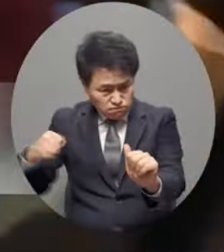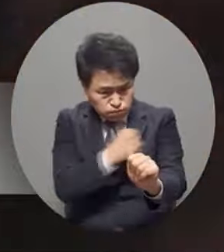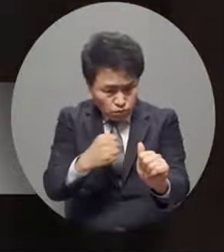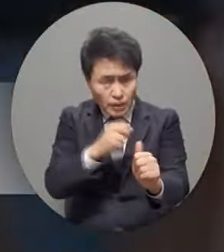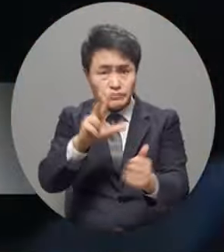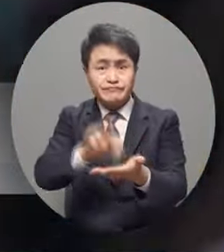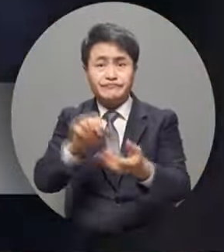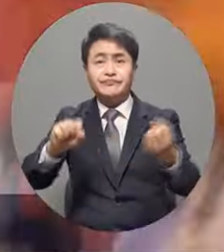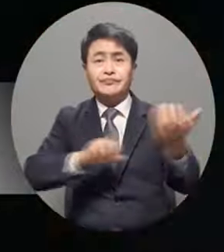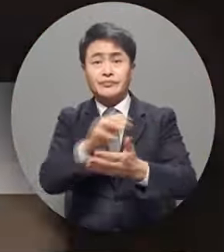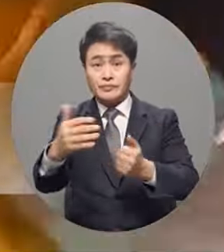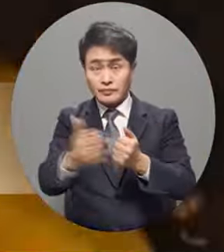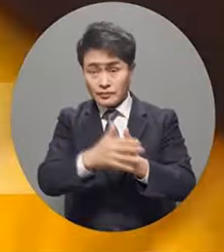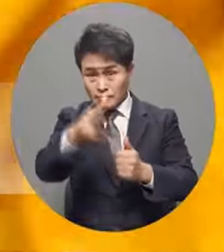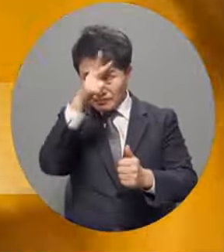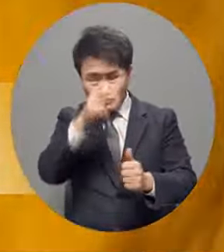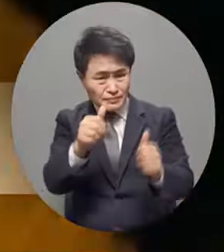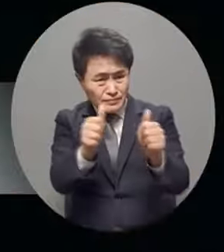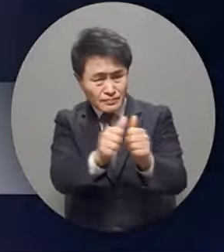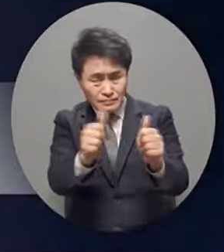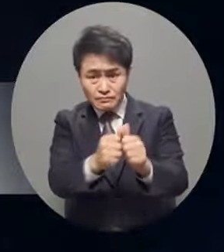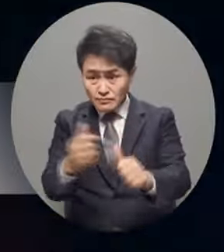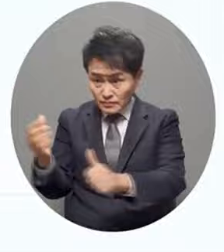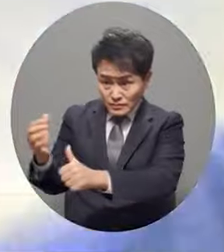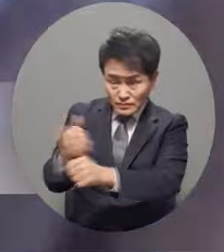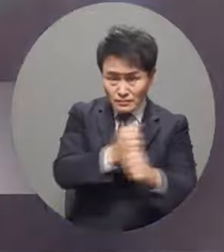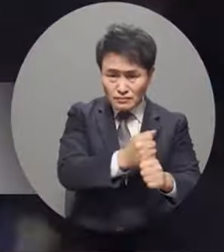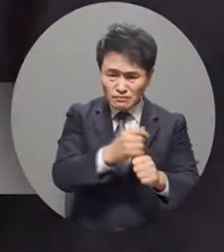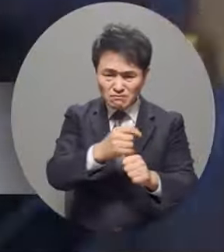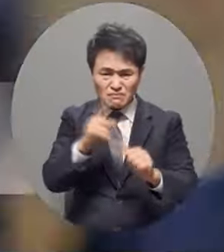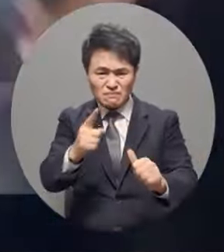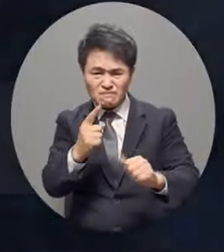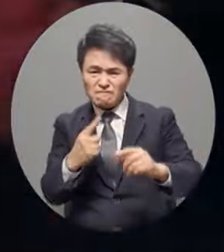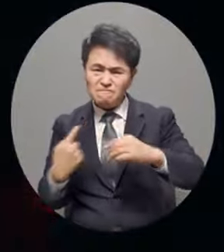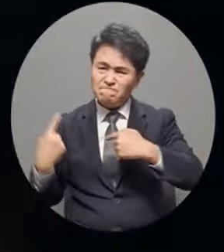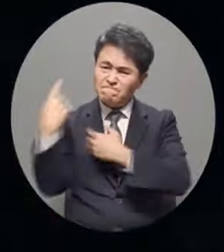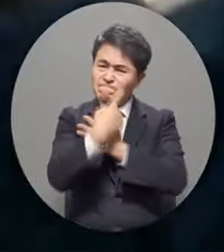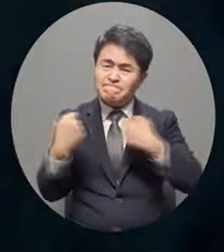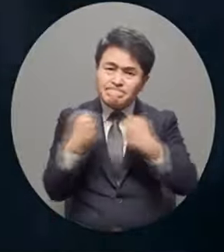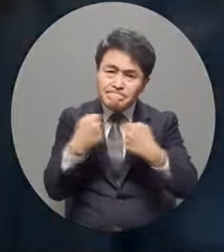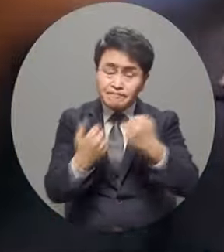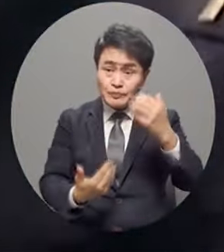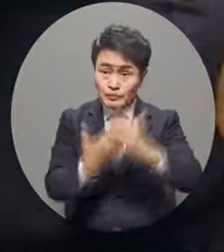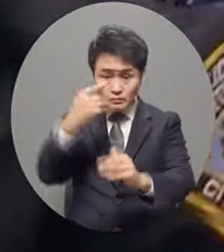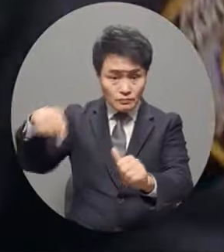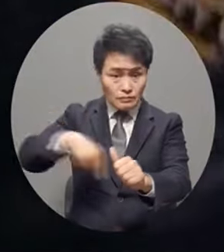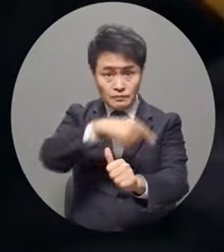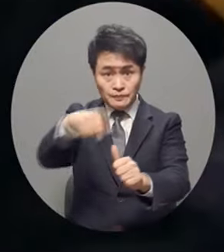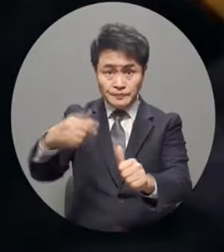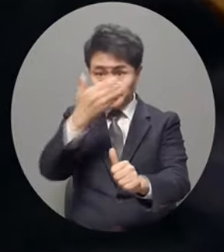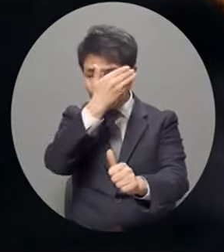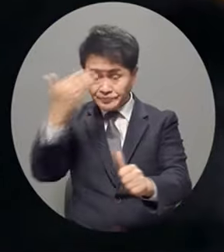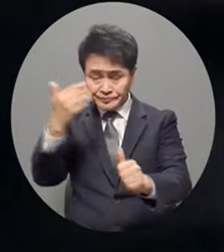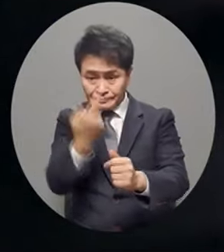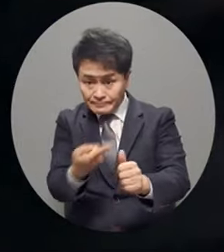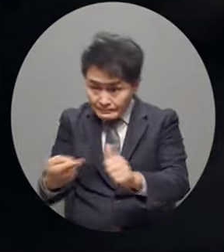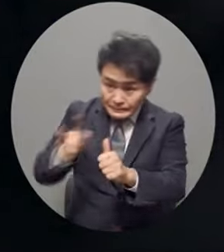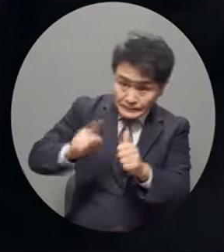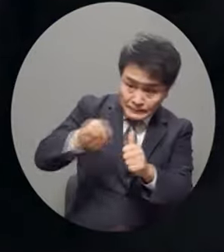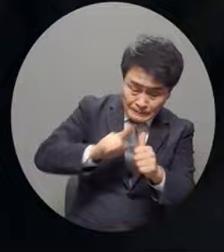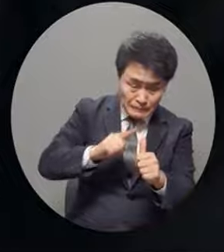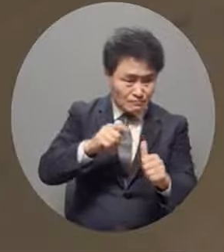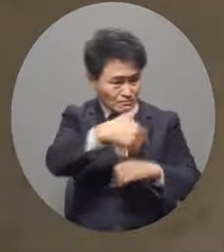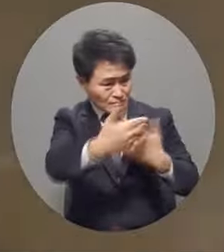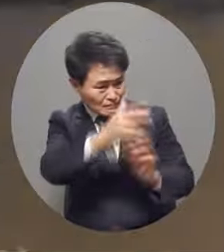발생했습니다. 경찰이 남성 한 명을 연행하자 격렬한 몸싸움이 시작되고 주변에 있던 청년들이 가세해